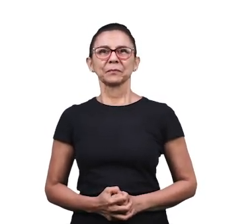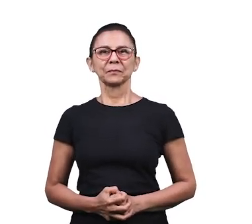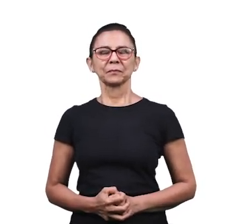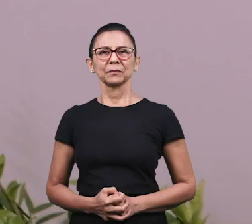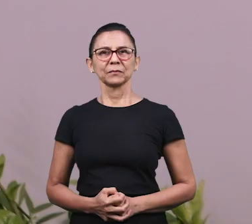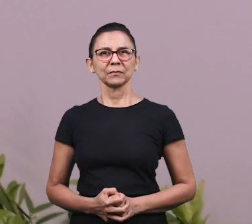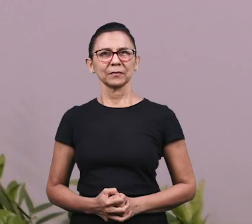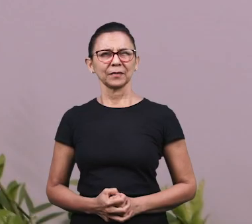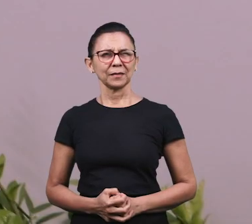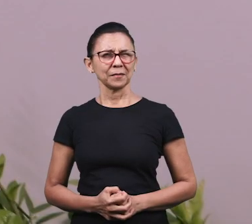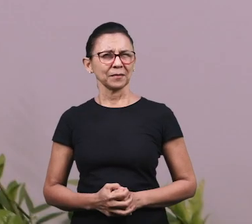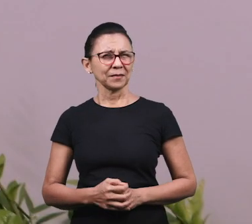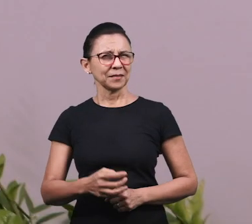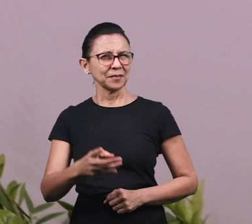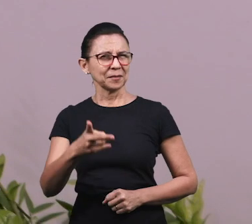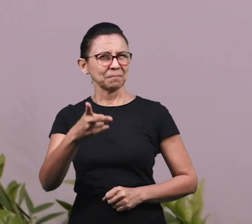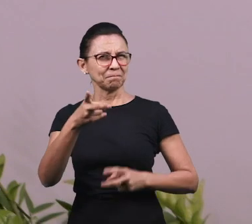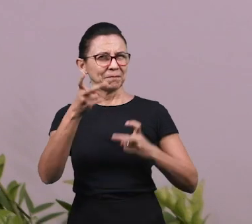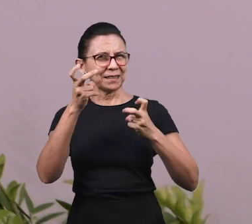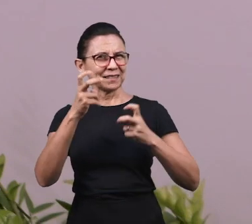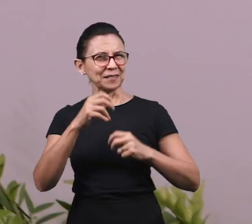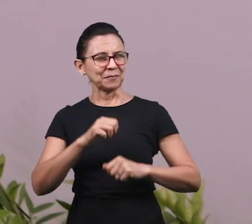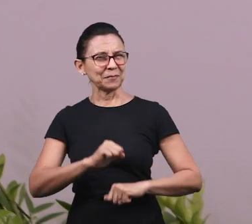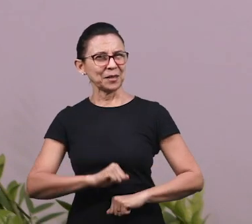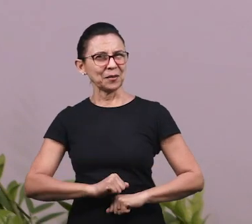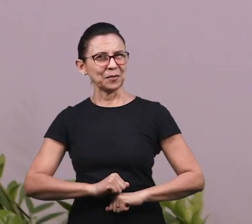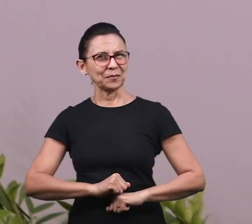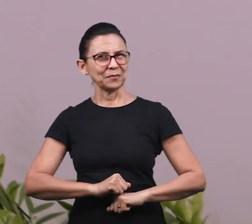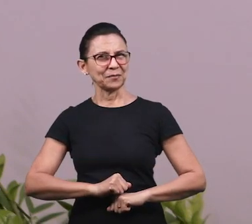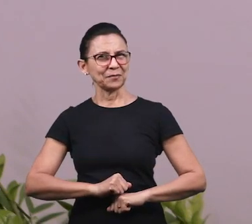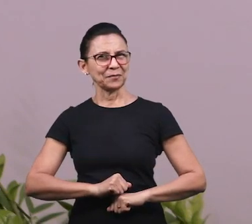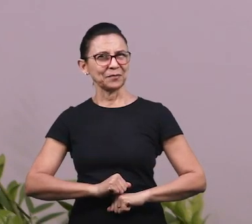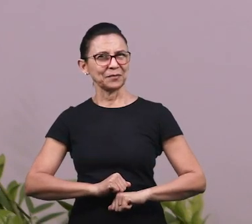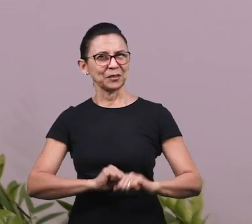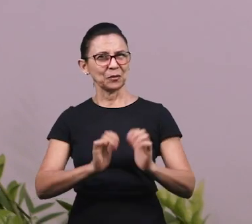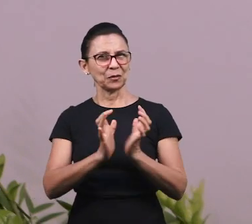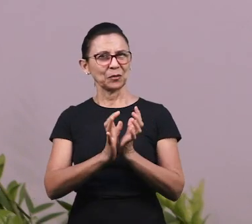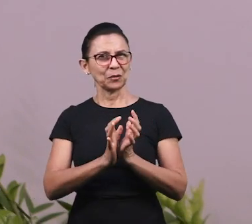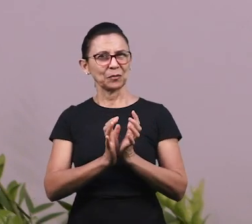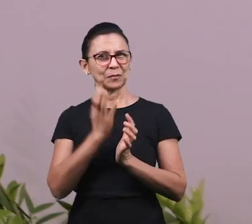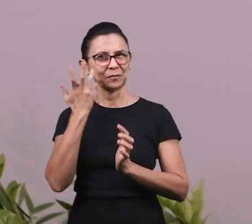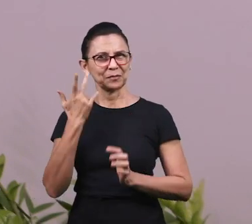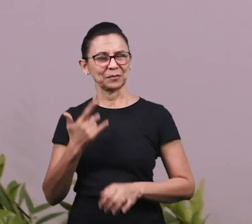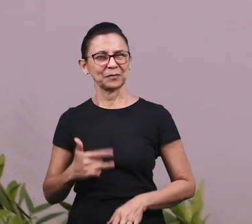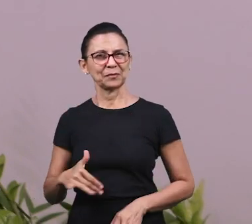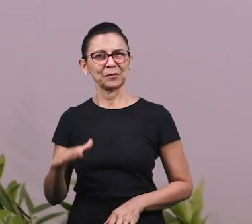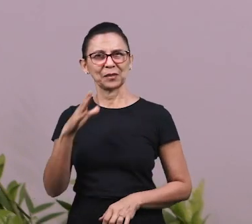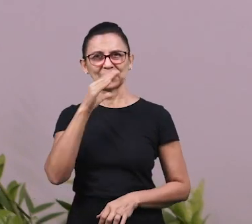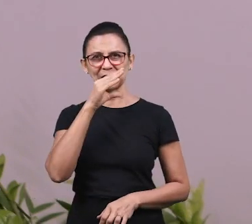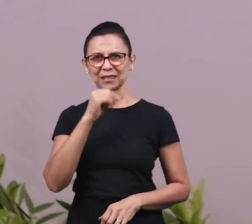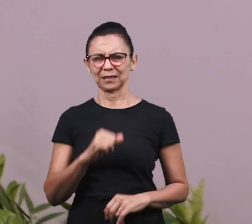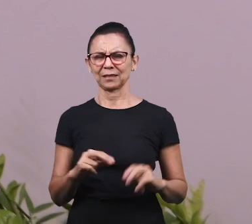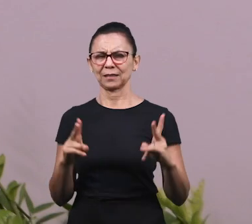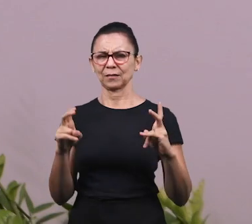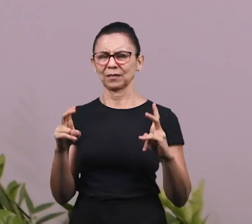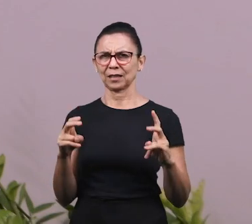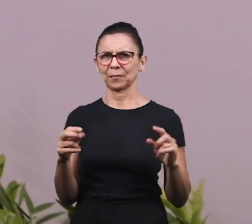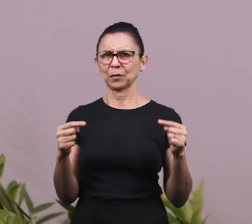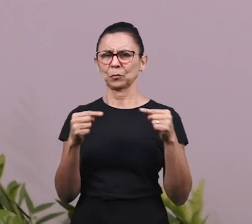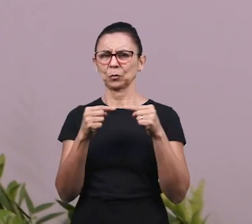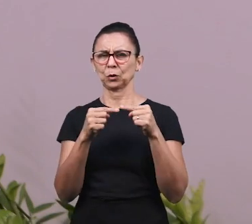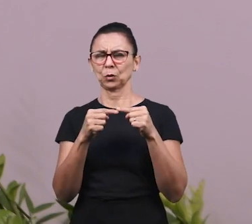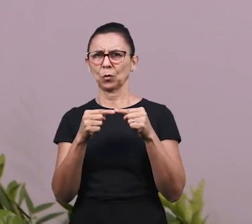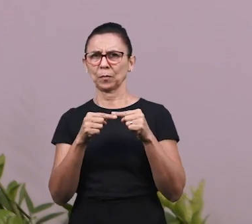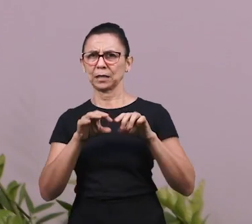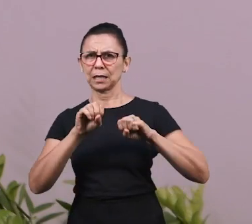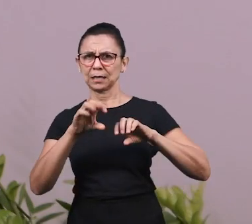Vous avez déjà perçu que Você le já tableau percebeu? des enfants intermédiaires et adolescents nous apporte toujours une thématique liée au tableau